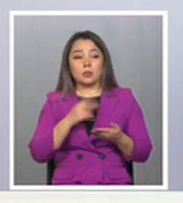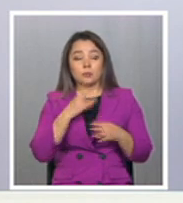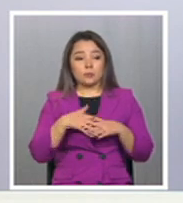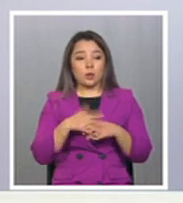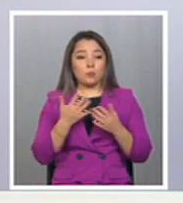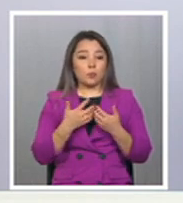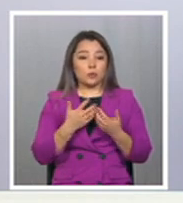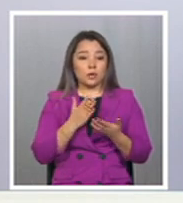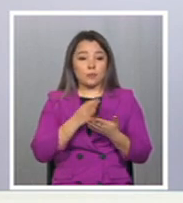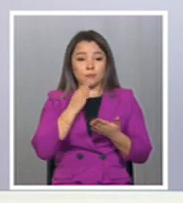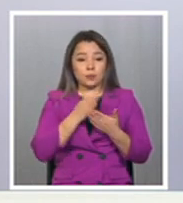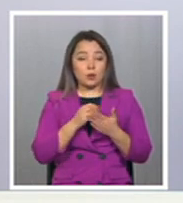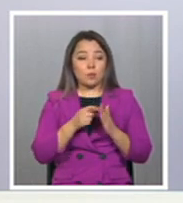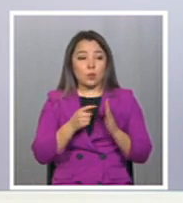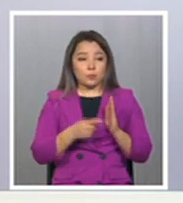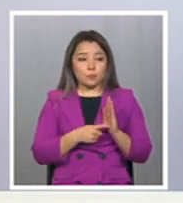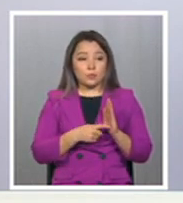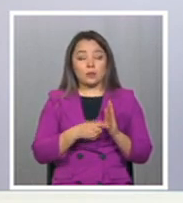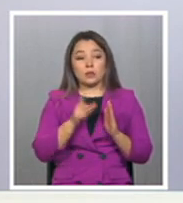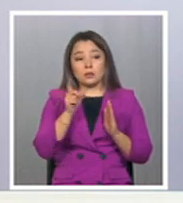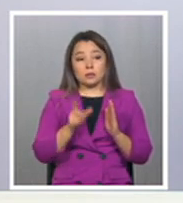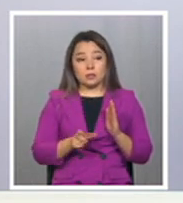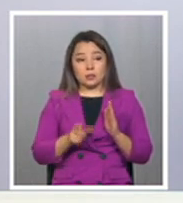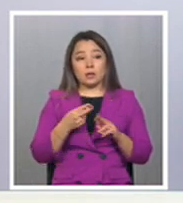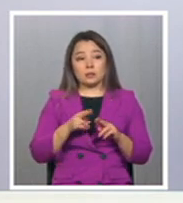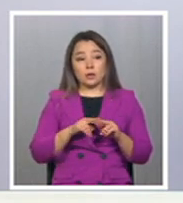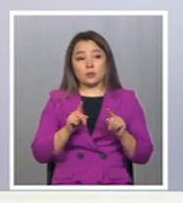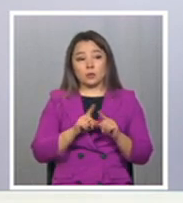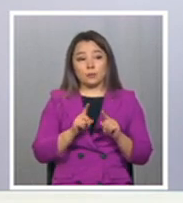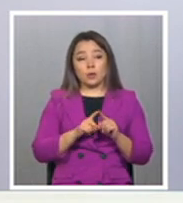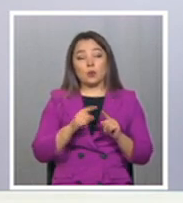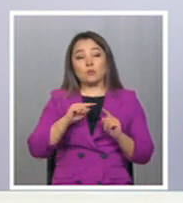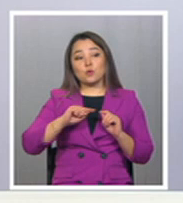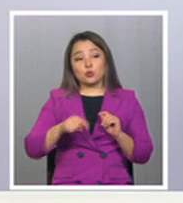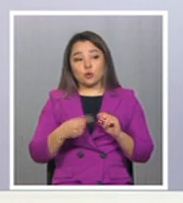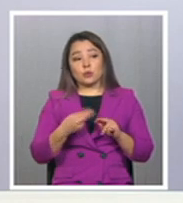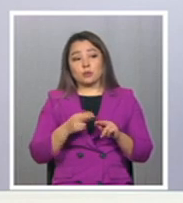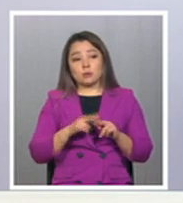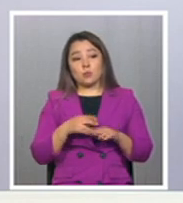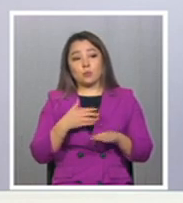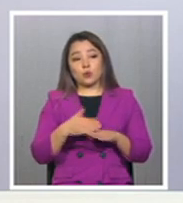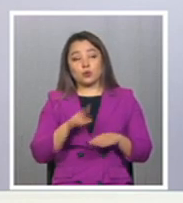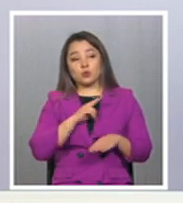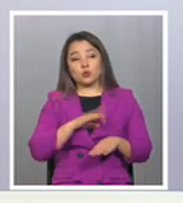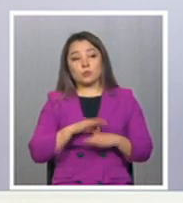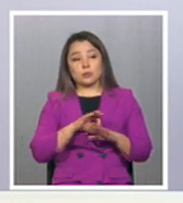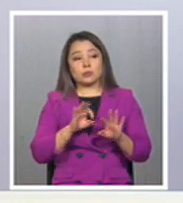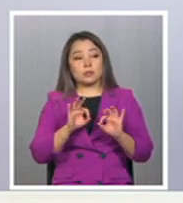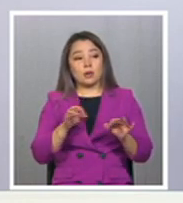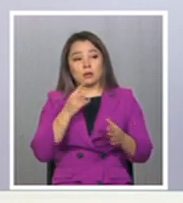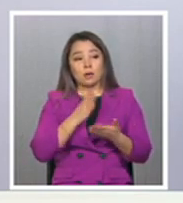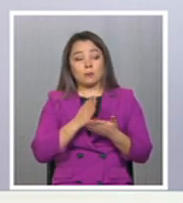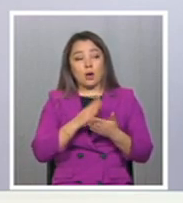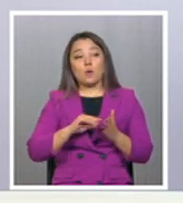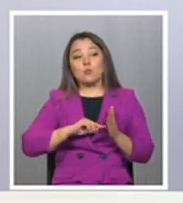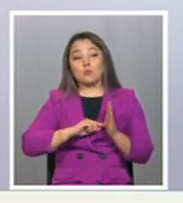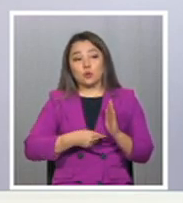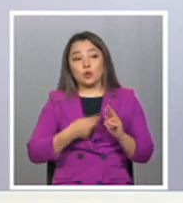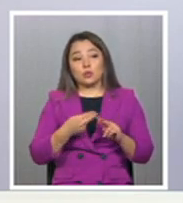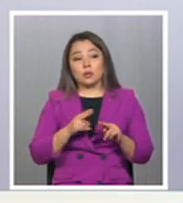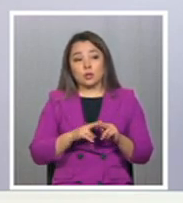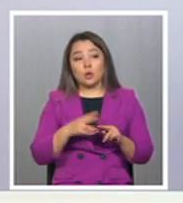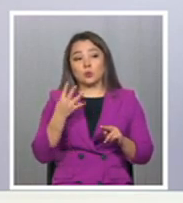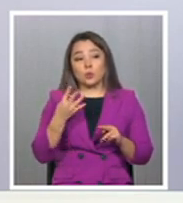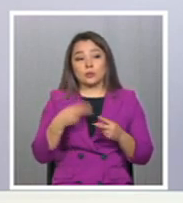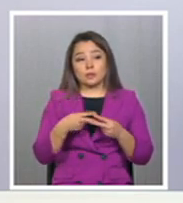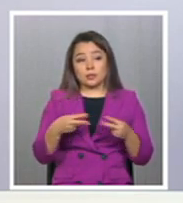Естеріңізде болса, бағандап бөлген кезде біз алдымен бүтін бөлігімен жұмыс жасаймыз деп айттық. Ал бүтін бөлігі бізде 4-ке